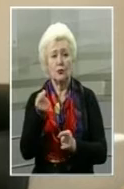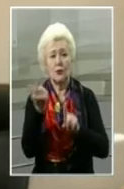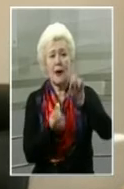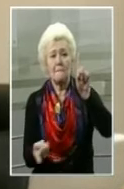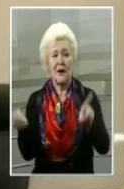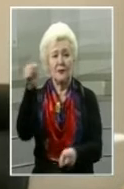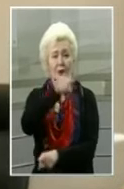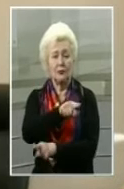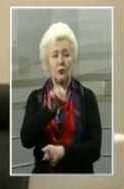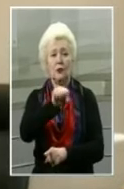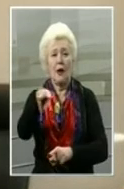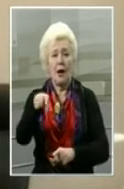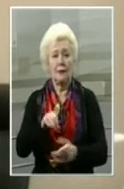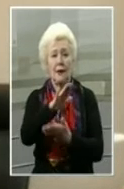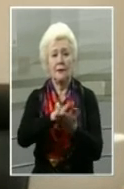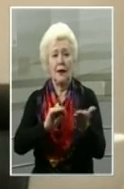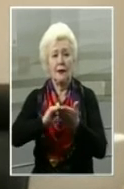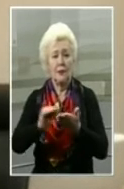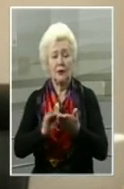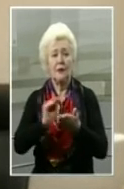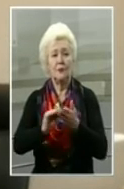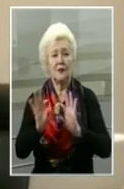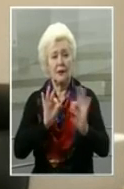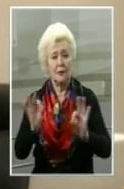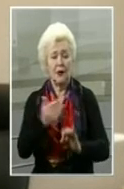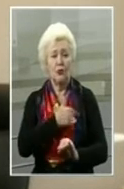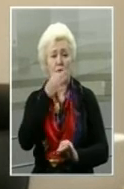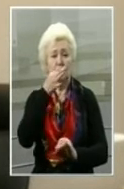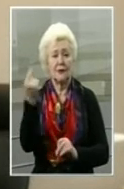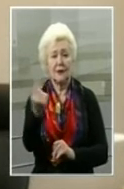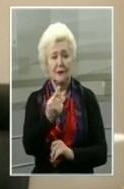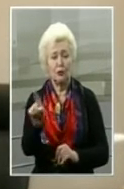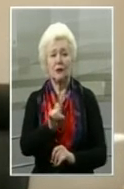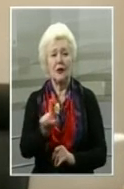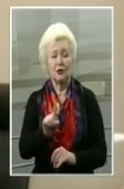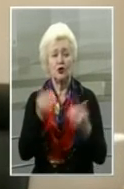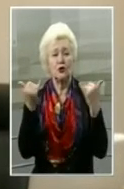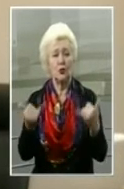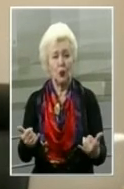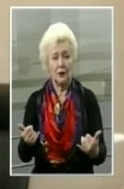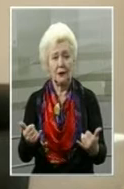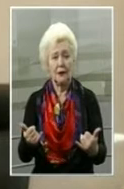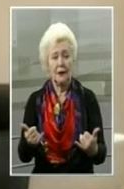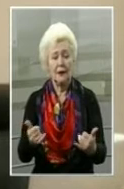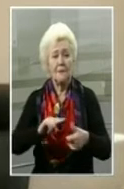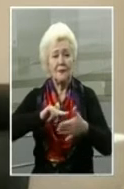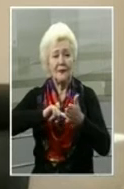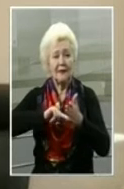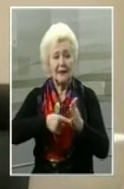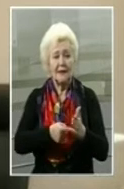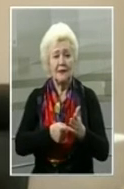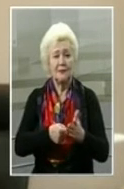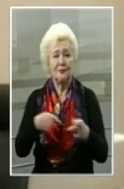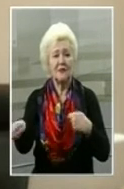перевернули, але далі по тексту написали правильно. Я вам хочу сказати одне, що сьогодні ті